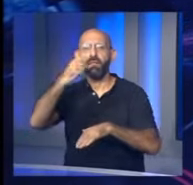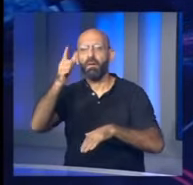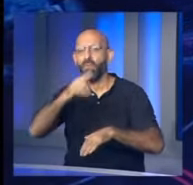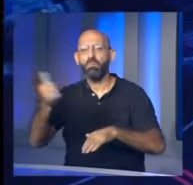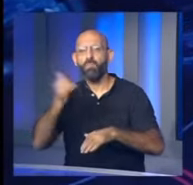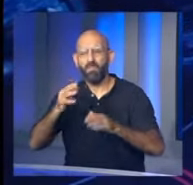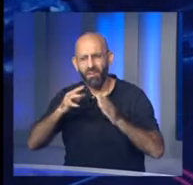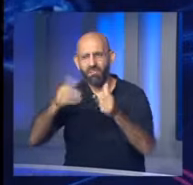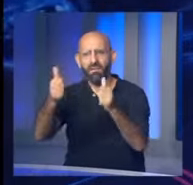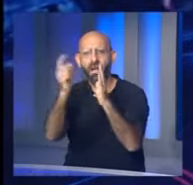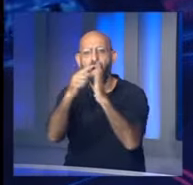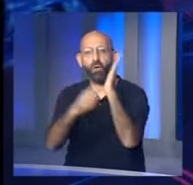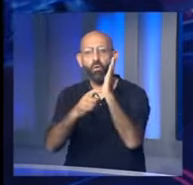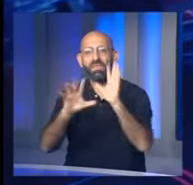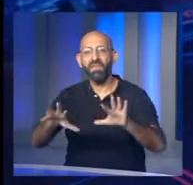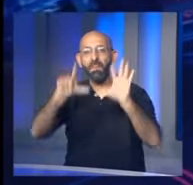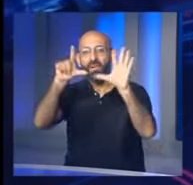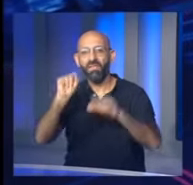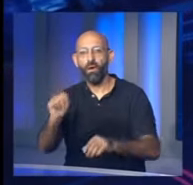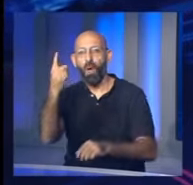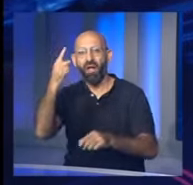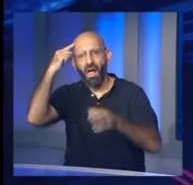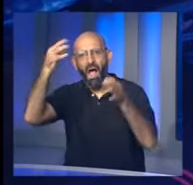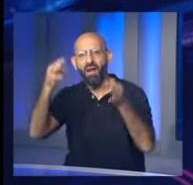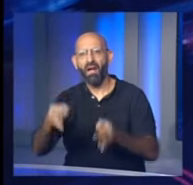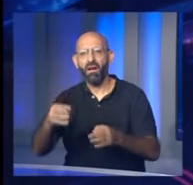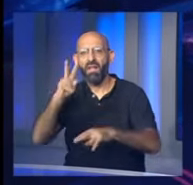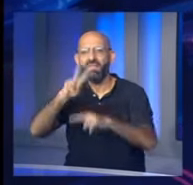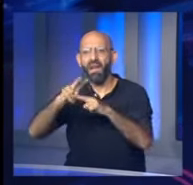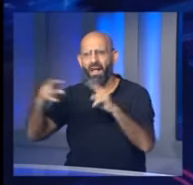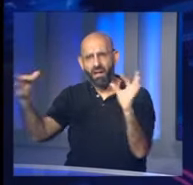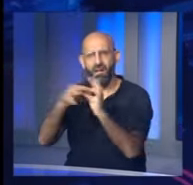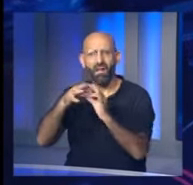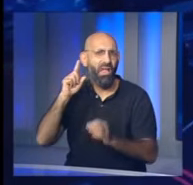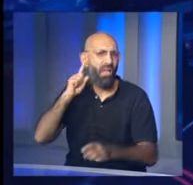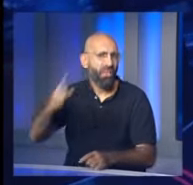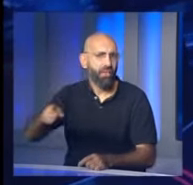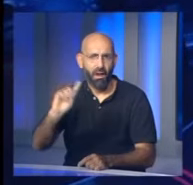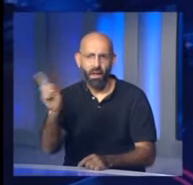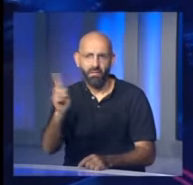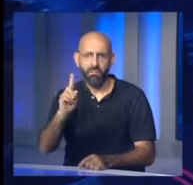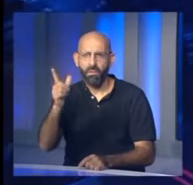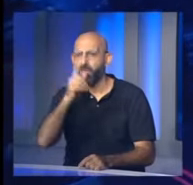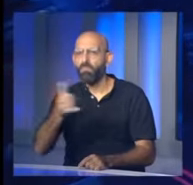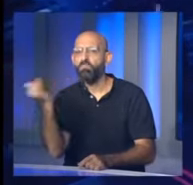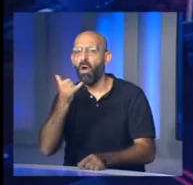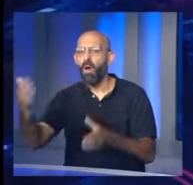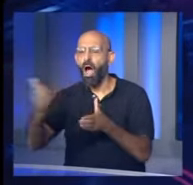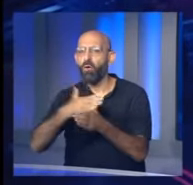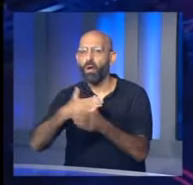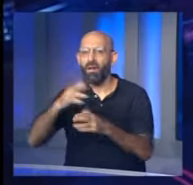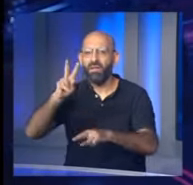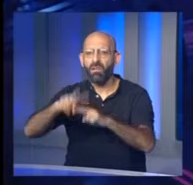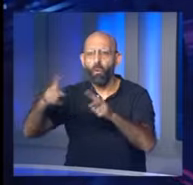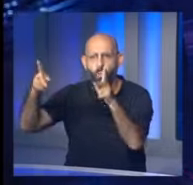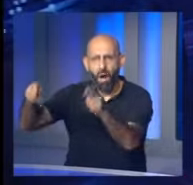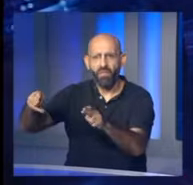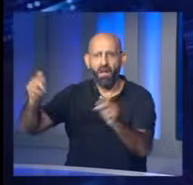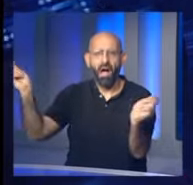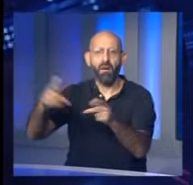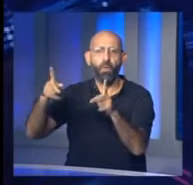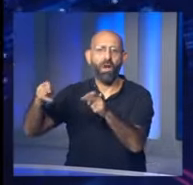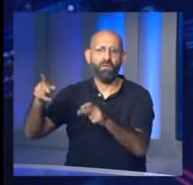الدبلوماسيه عن استعدادنا لتطبيق القرار 1701 شرط التزام اسرائيل بكل مندرجاته كما